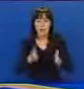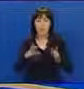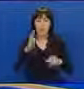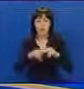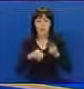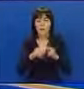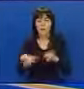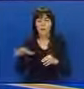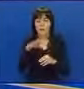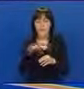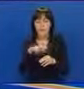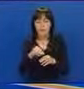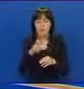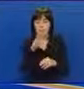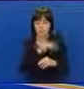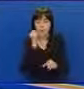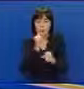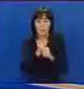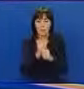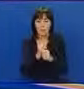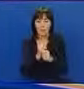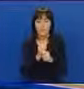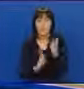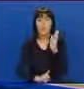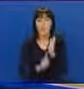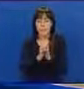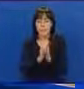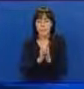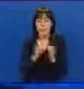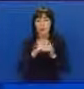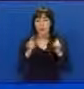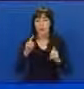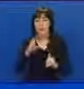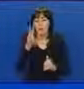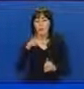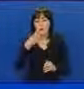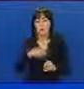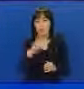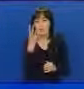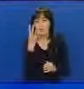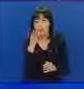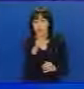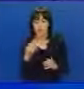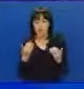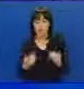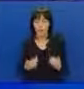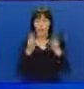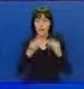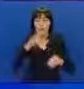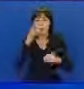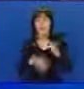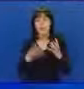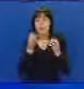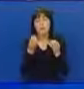Барлық тендерде жол жұмыс басталып іске асып жатыр. Оның 224 шақырым бүгінгі бітті. Қосымша тағы да